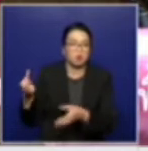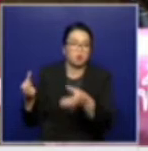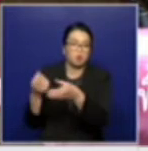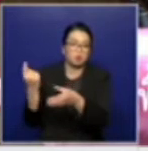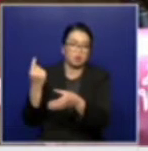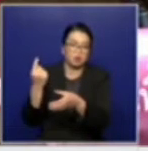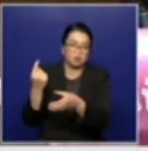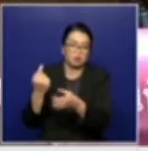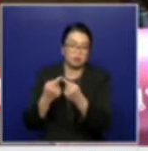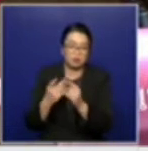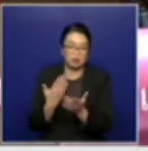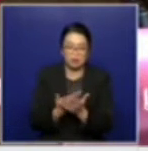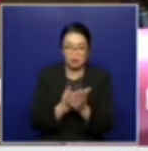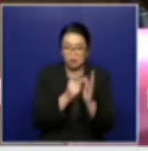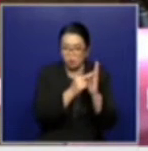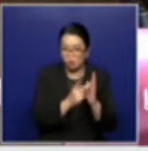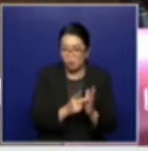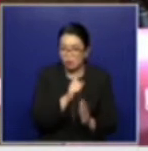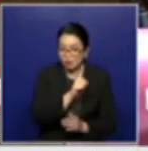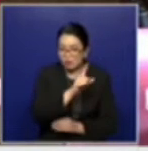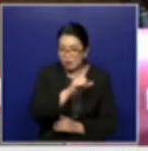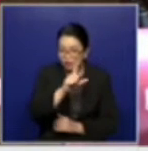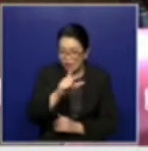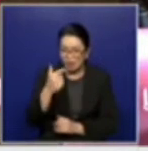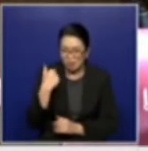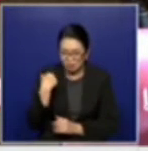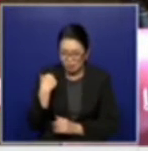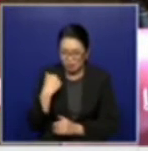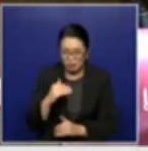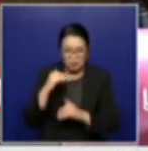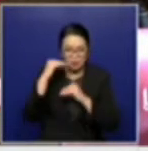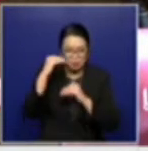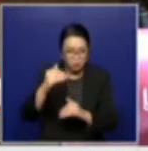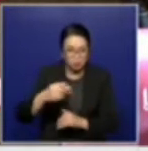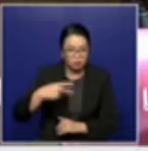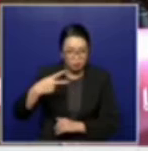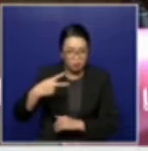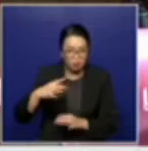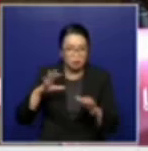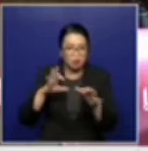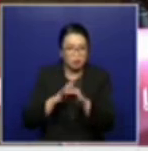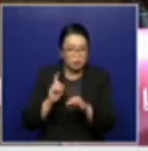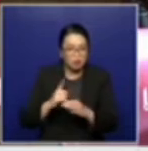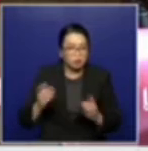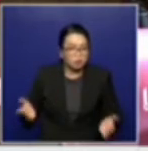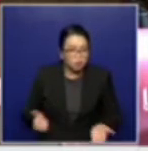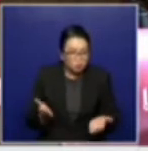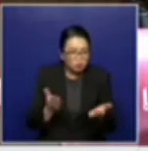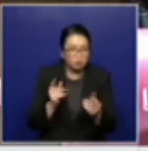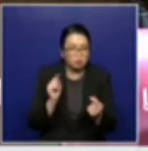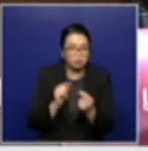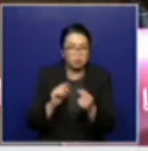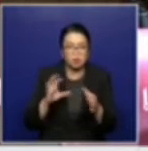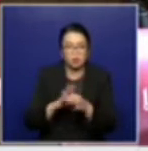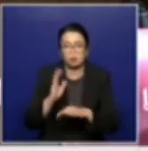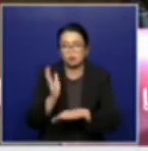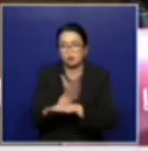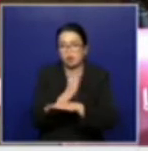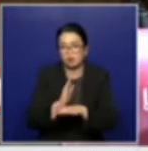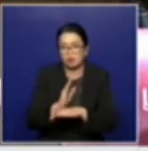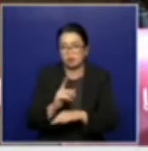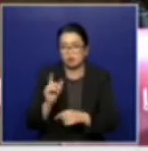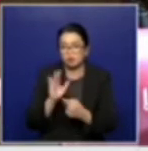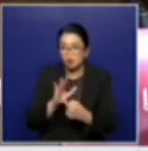อกจากเงินกู้1ล้านล้านดังกล่าวแล้วยังมีพระราชกำหนดอีก2ฉบับที่เกี่ยวข้องการเสริมสภาพคล่องในภาคธุรกิจอันประก